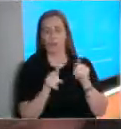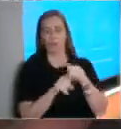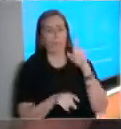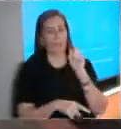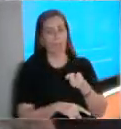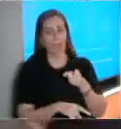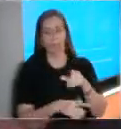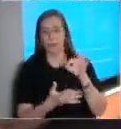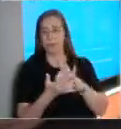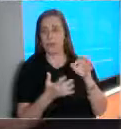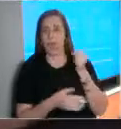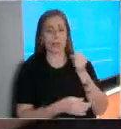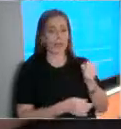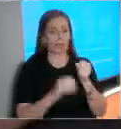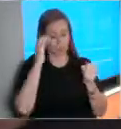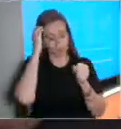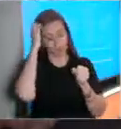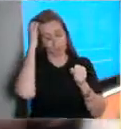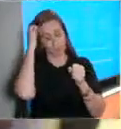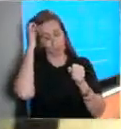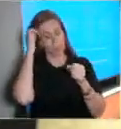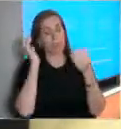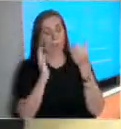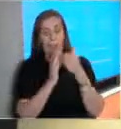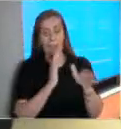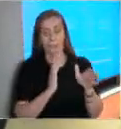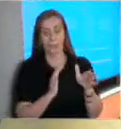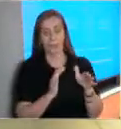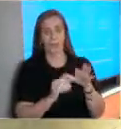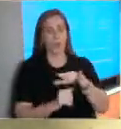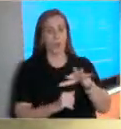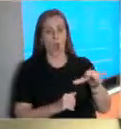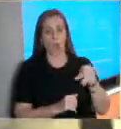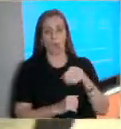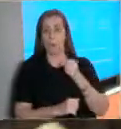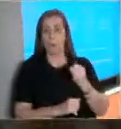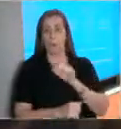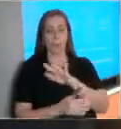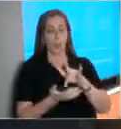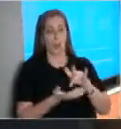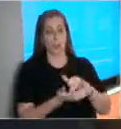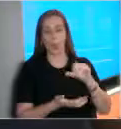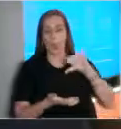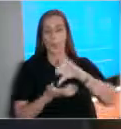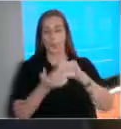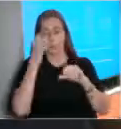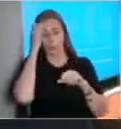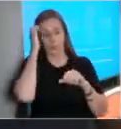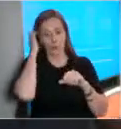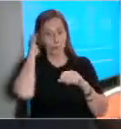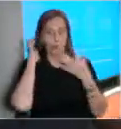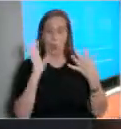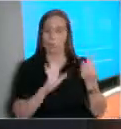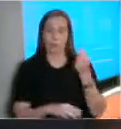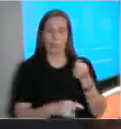כראוי. משרד התיירות מתעלם מהעובדה שגונבים כאן מתיירים בכל מקום בעיר הזאת. מוציאים להם את